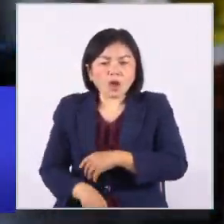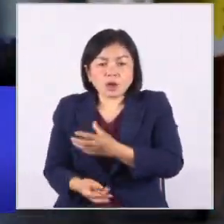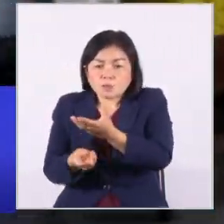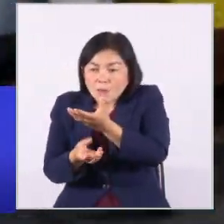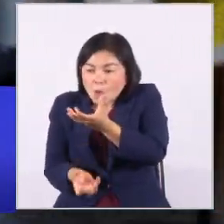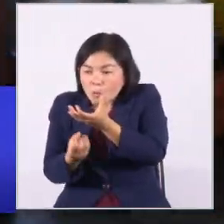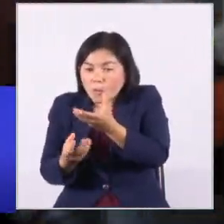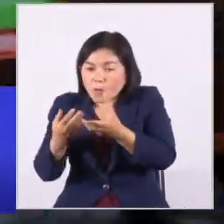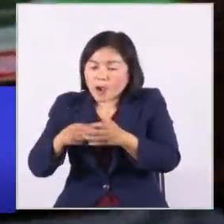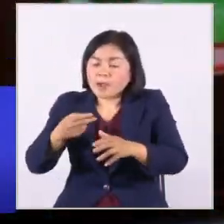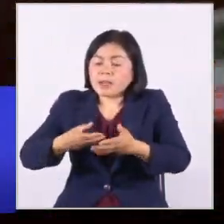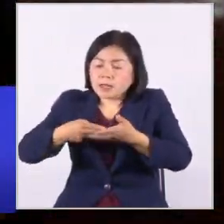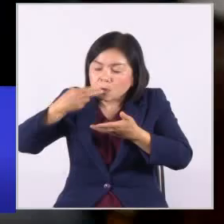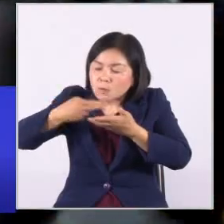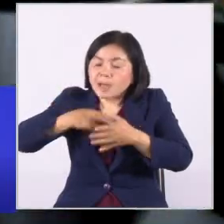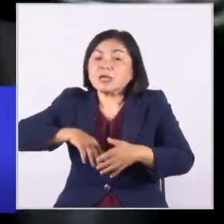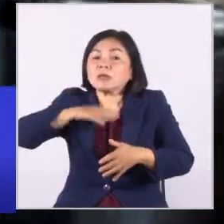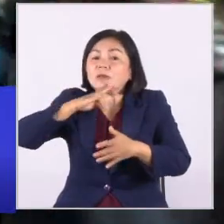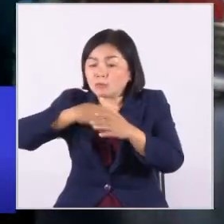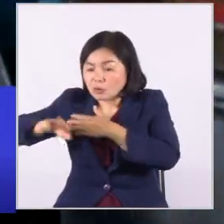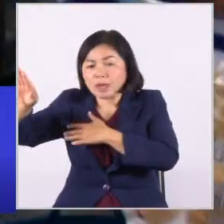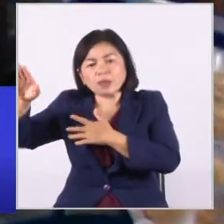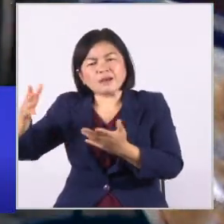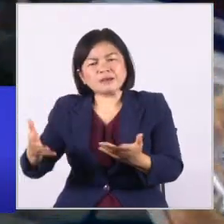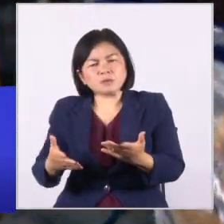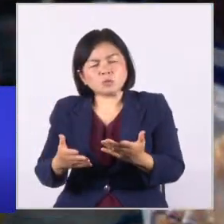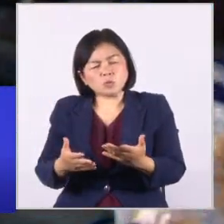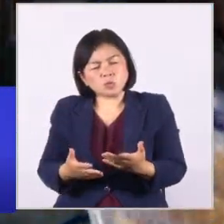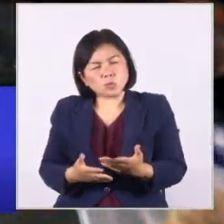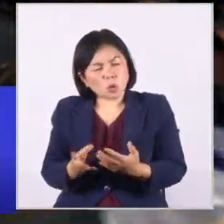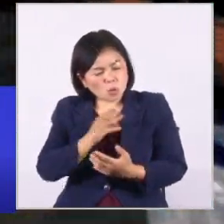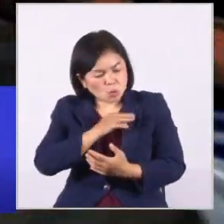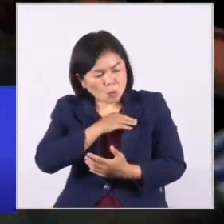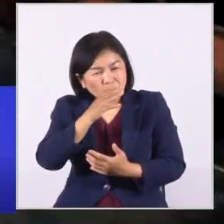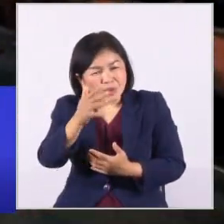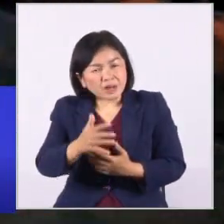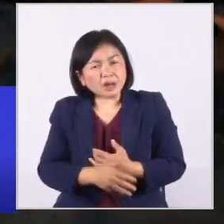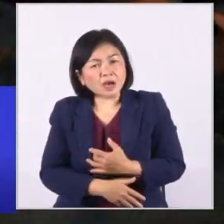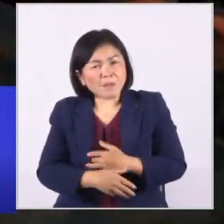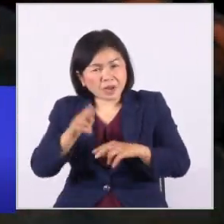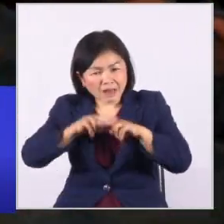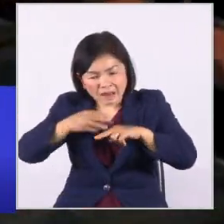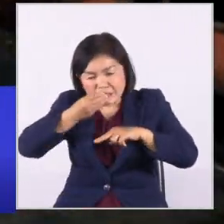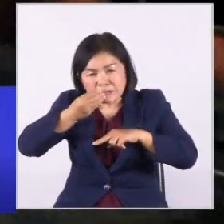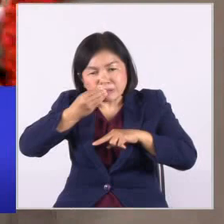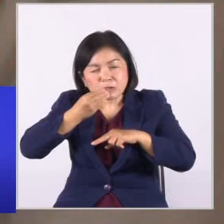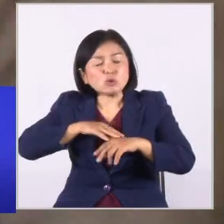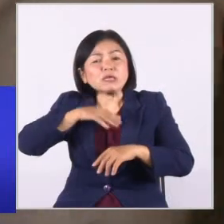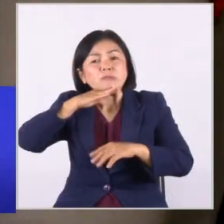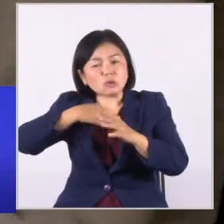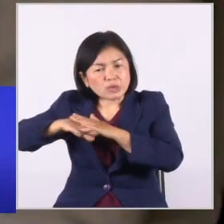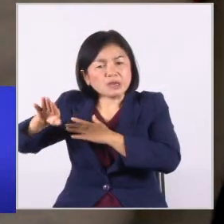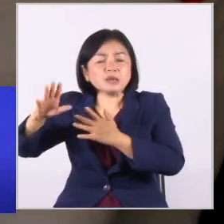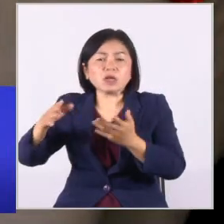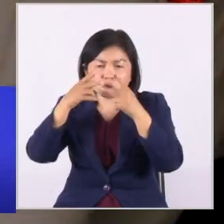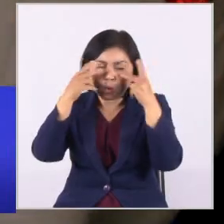ยวกินมันแสบตรงเนี้ยมาทำก๋วยเตี๋ยวกินเนี่ยไม่ได้กลัวไม่ได้เกรงนะครับไม่ได้รีบเอารีบไปนะไม่